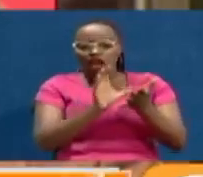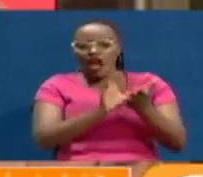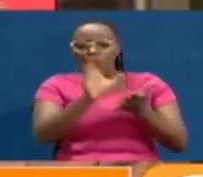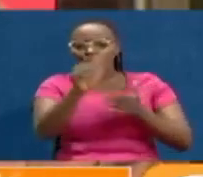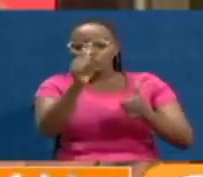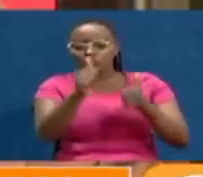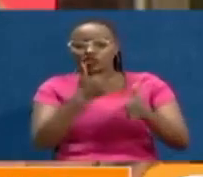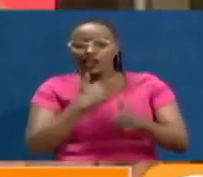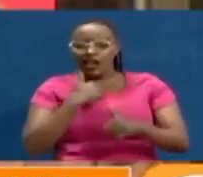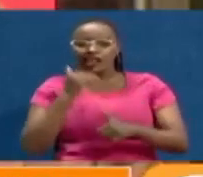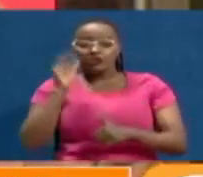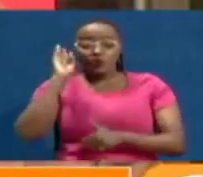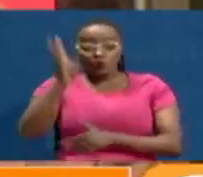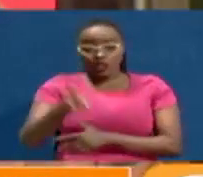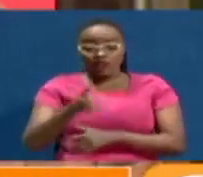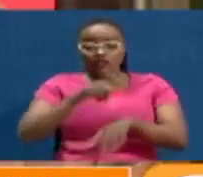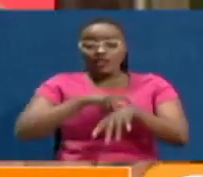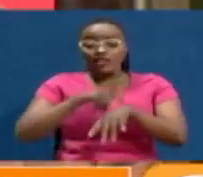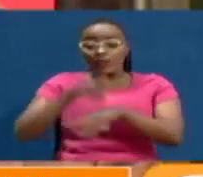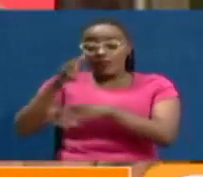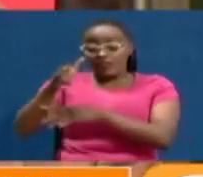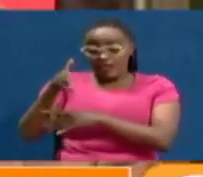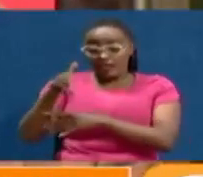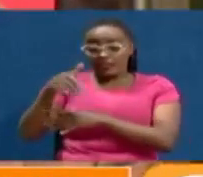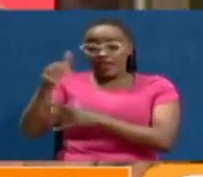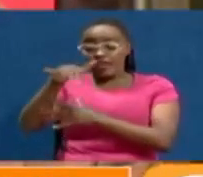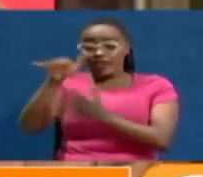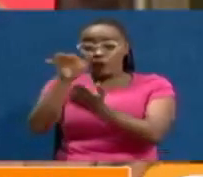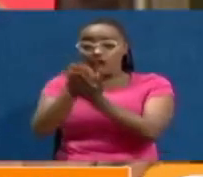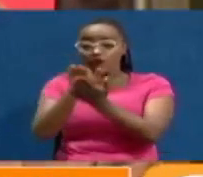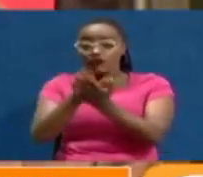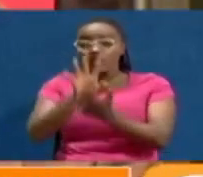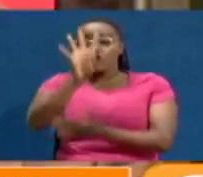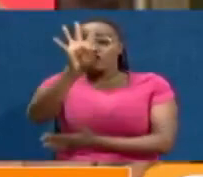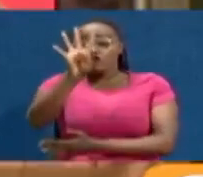going to get from the COVAX facility. That is